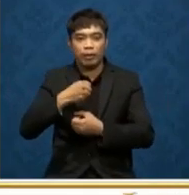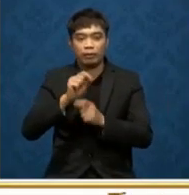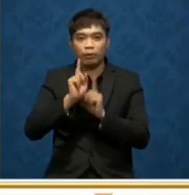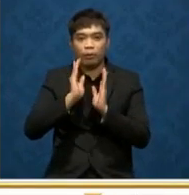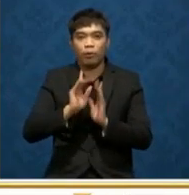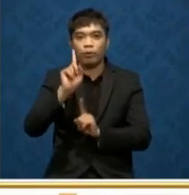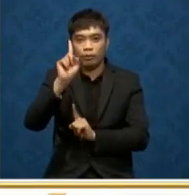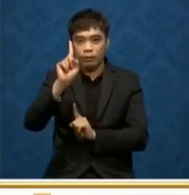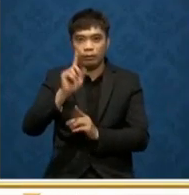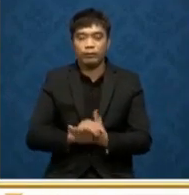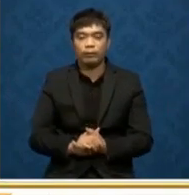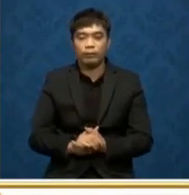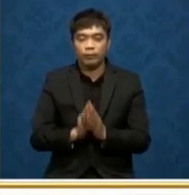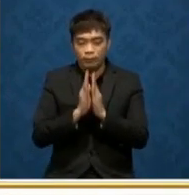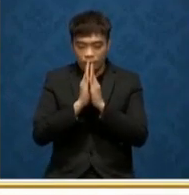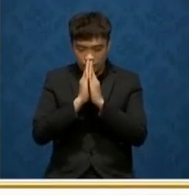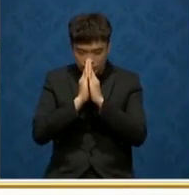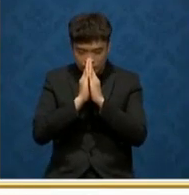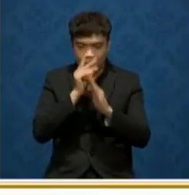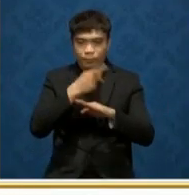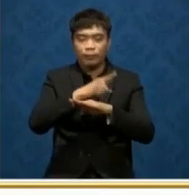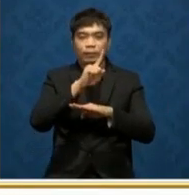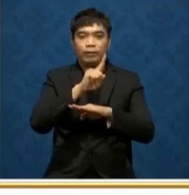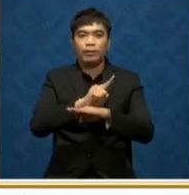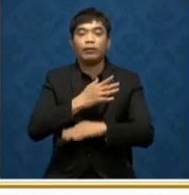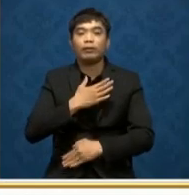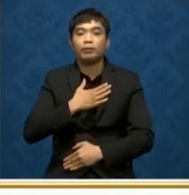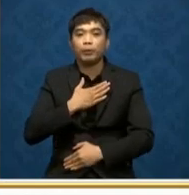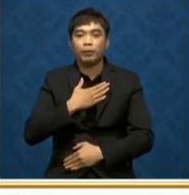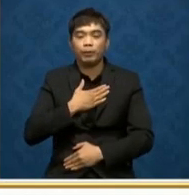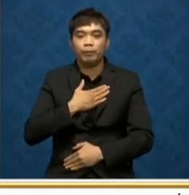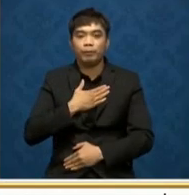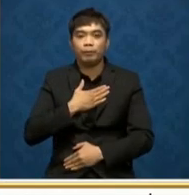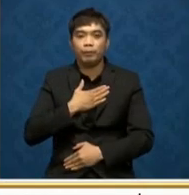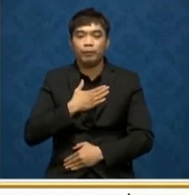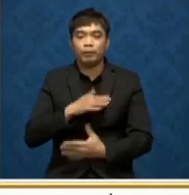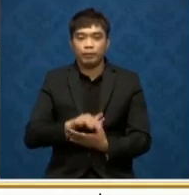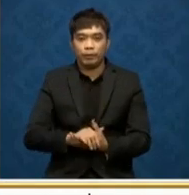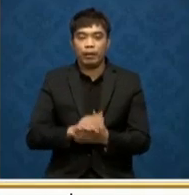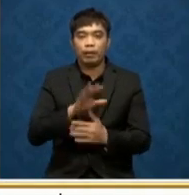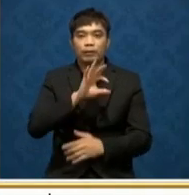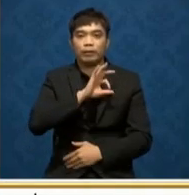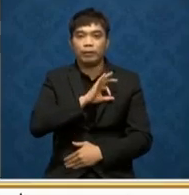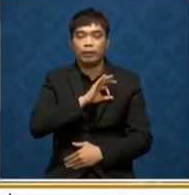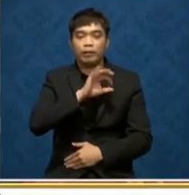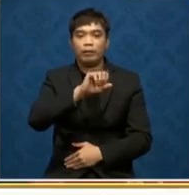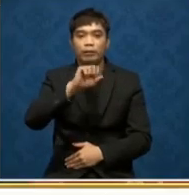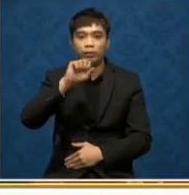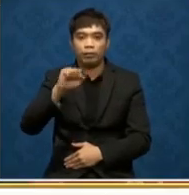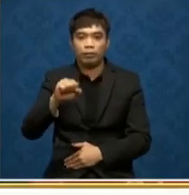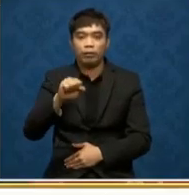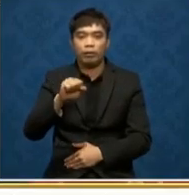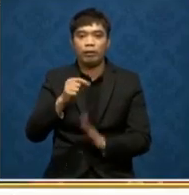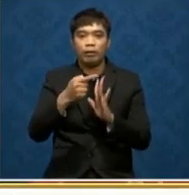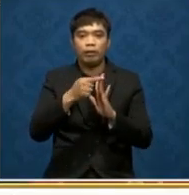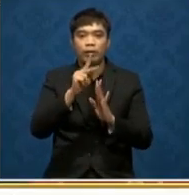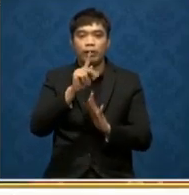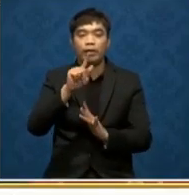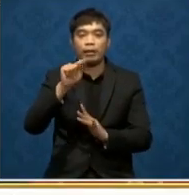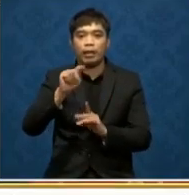รียนท่านประธานสภาที่เคารพกับผมนายยูเนดีวาบาสมาชิกสภาผู้แทนราษฎรเขต4